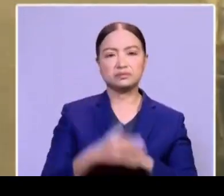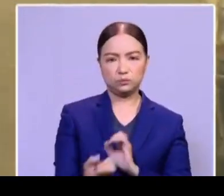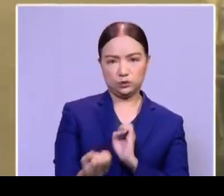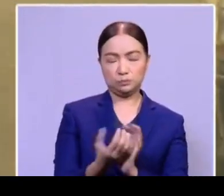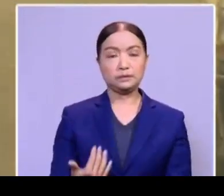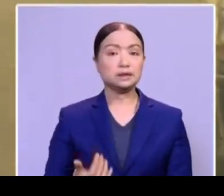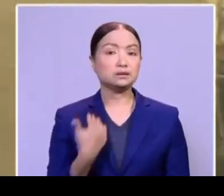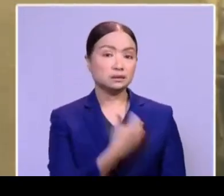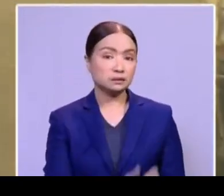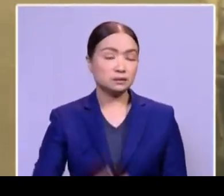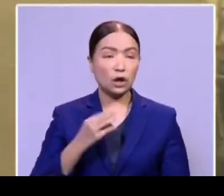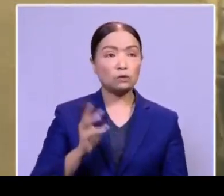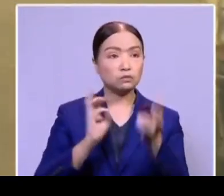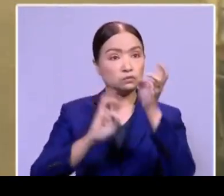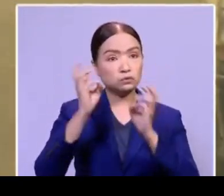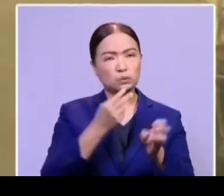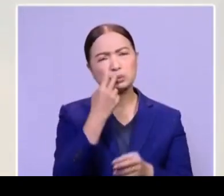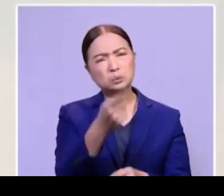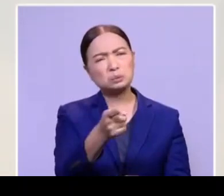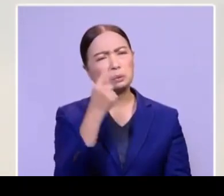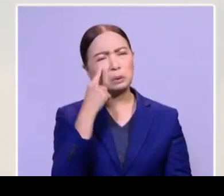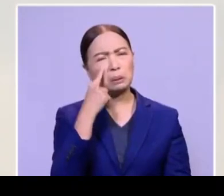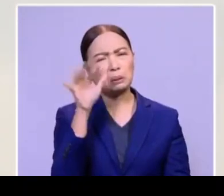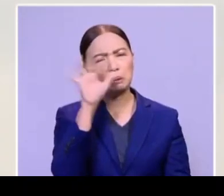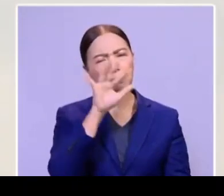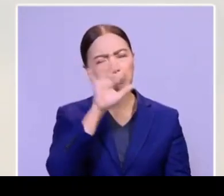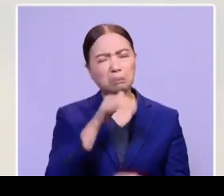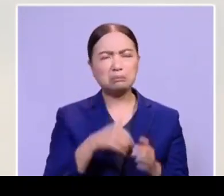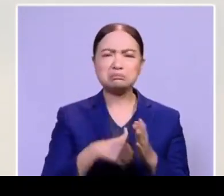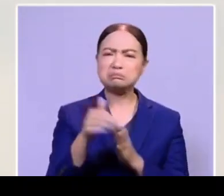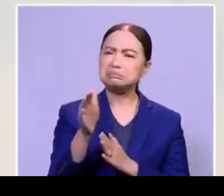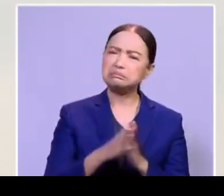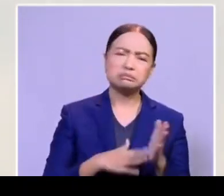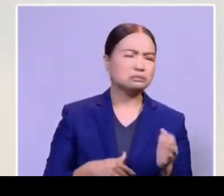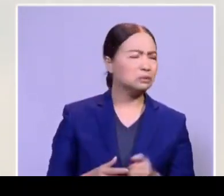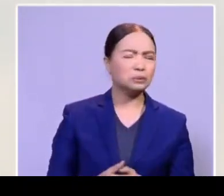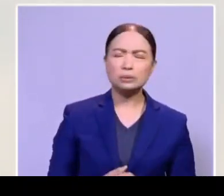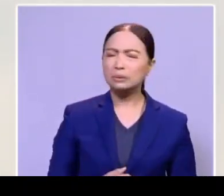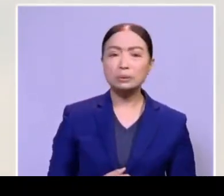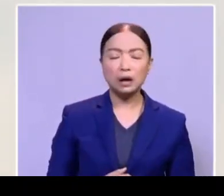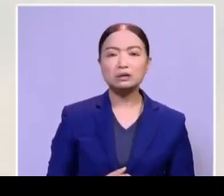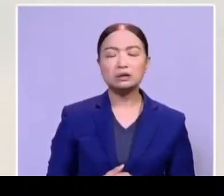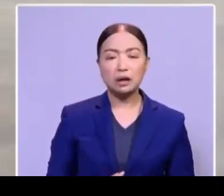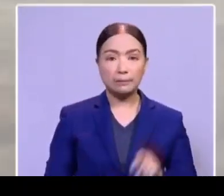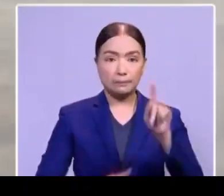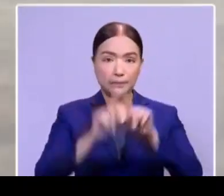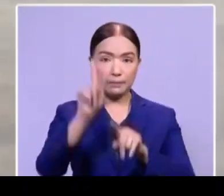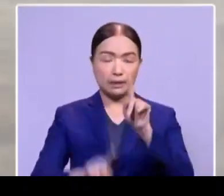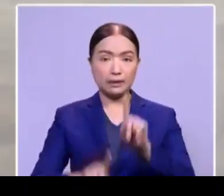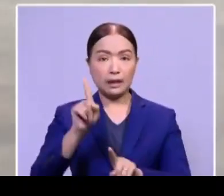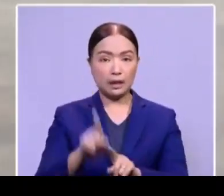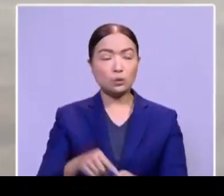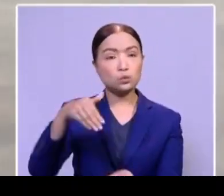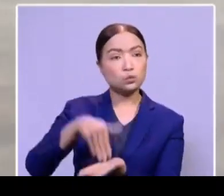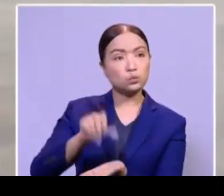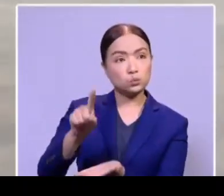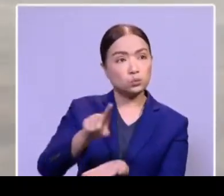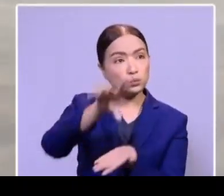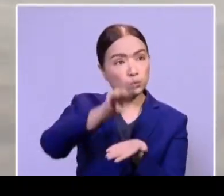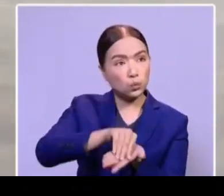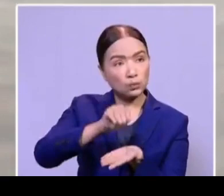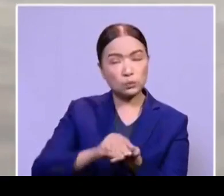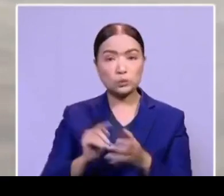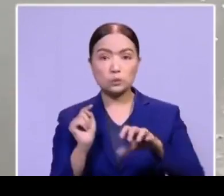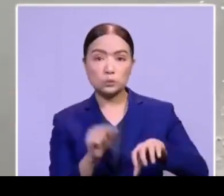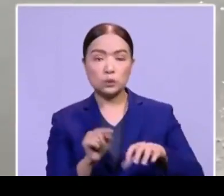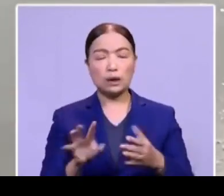ภาพส่วนค่าฝุ่นรายชั่วโมงคุณผู้ชมดูสภาพอากาศสิด ู สีดิฮะ ค่ะ โอ้โหนะฮะวัดอยู่ที่ศูนย์ข้อมูลการเปลี่ยนสภาพภูมิ